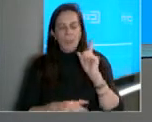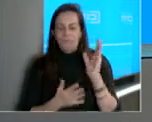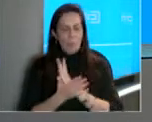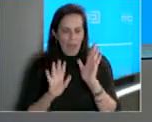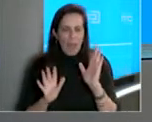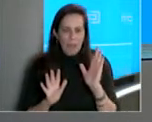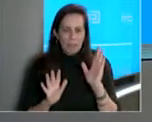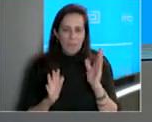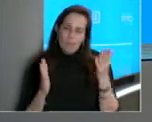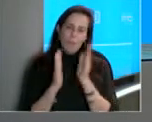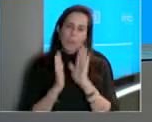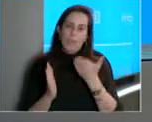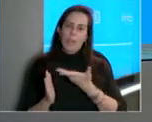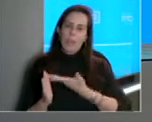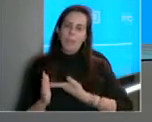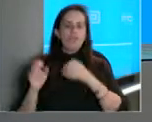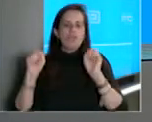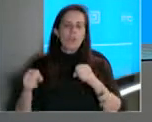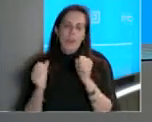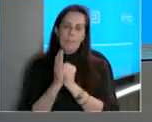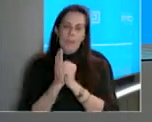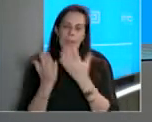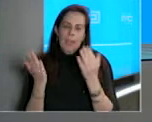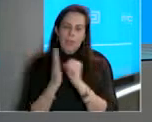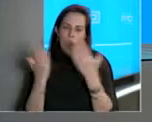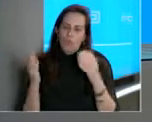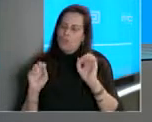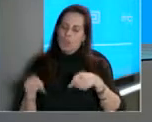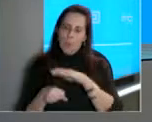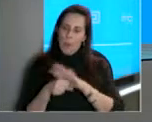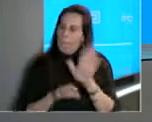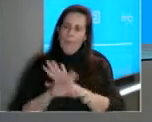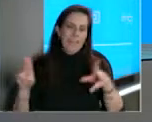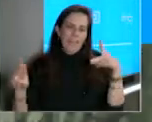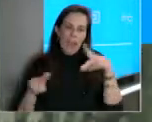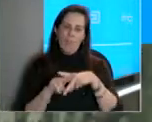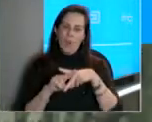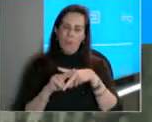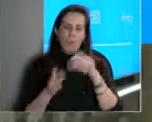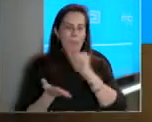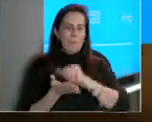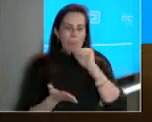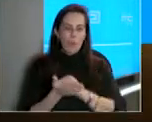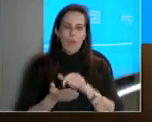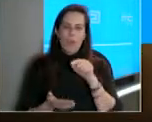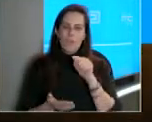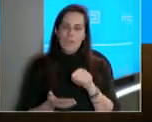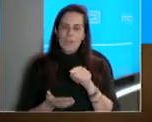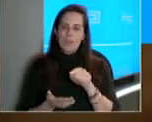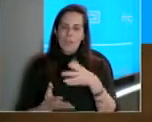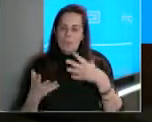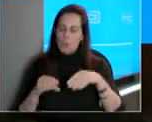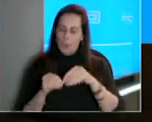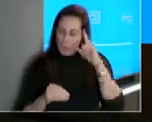מחליט, הוא מבקש לקבל את השליטה בעיתון, שליטה מלאה ללא התערבות של המוציא לאור, וכשזה נדחה על ידי